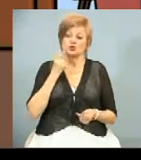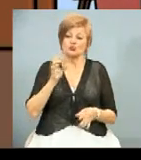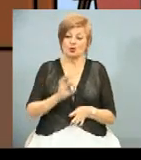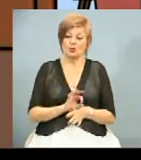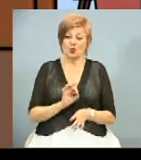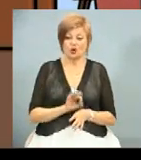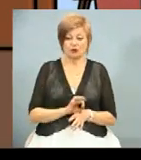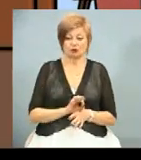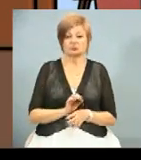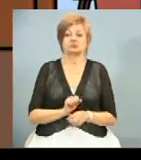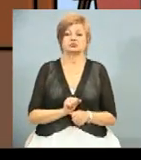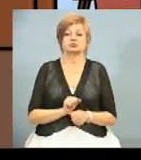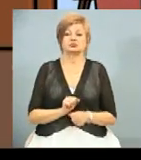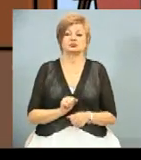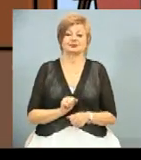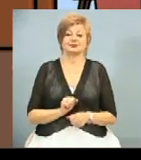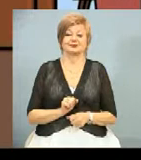зубные.